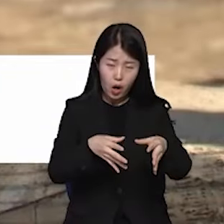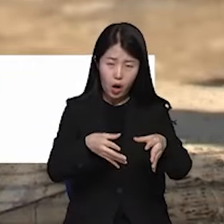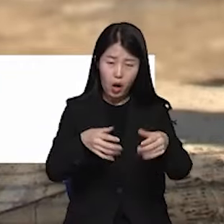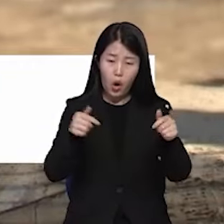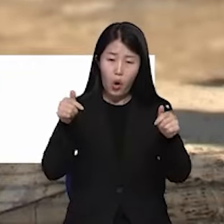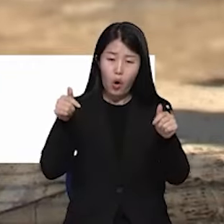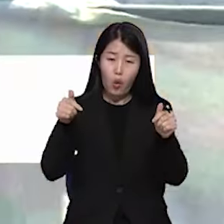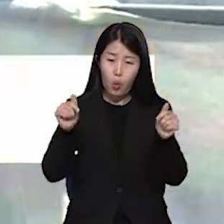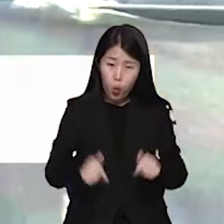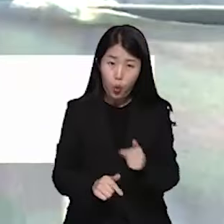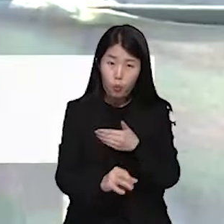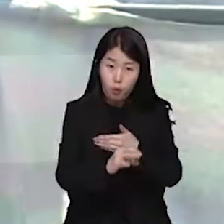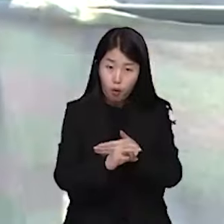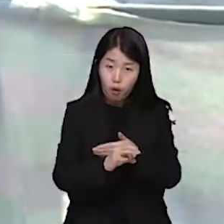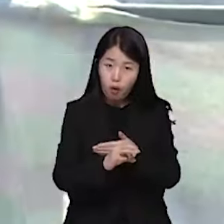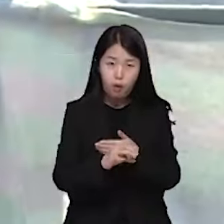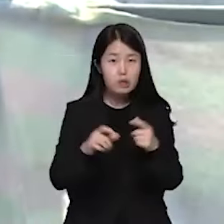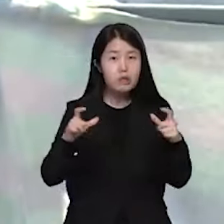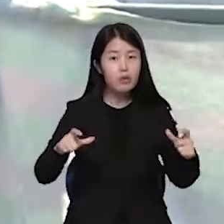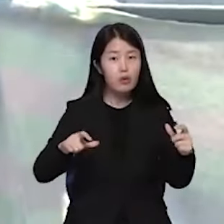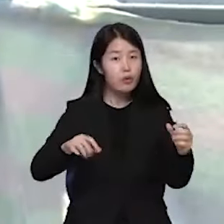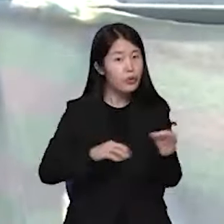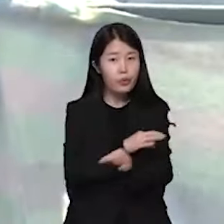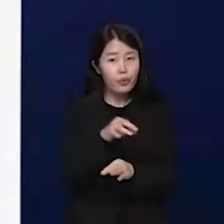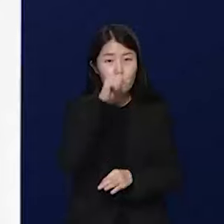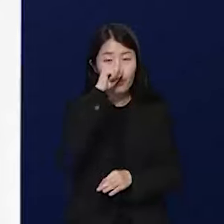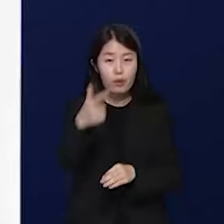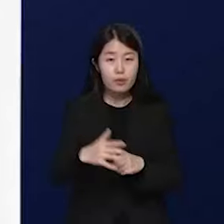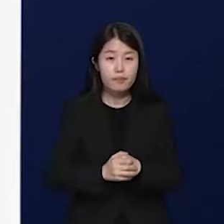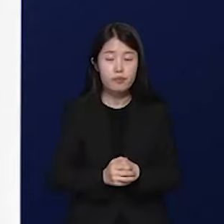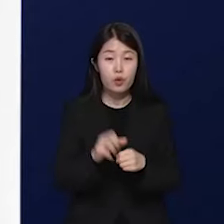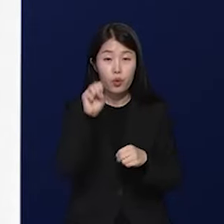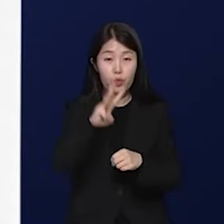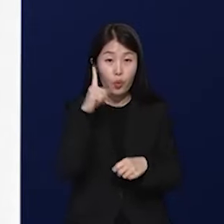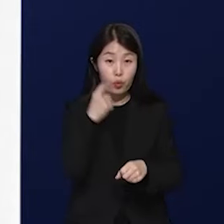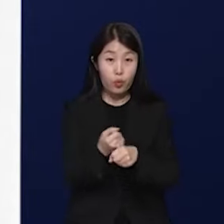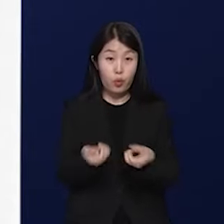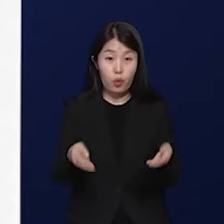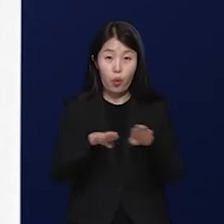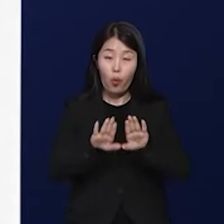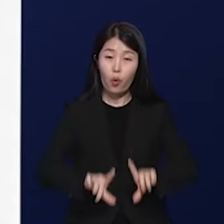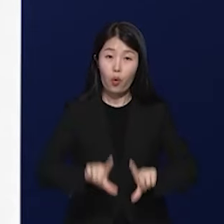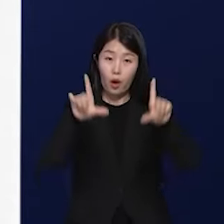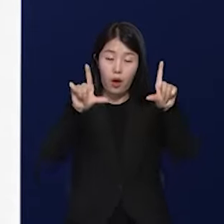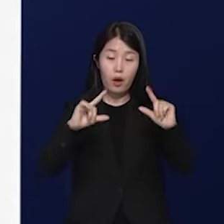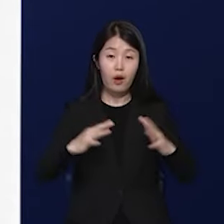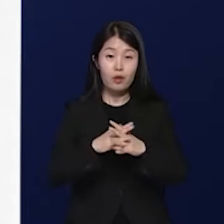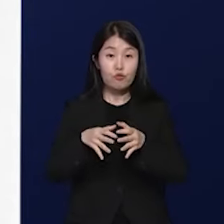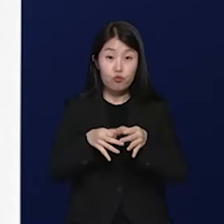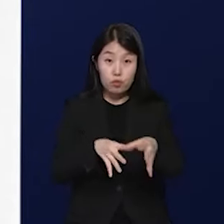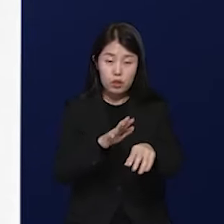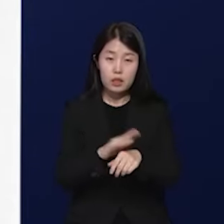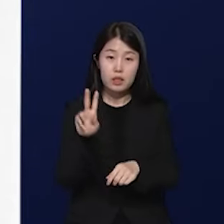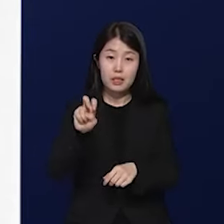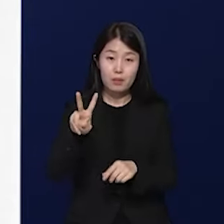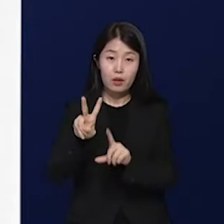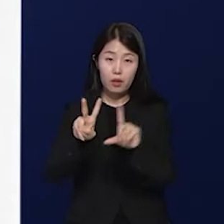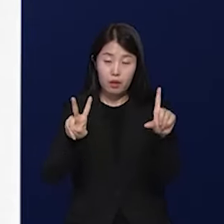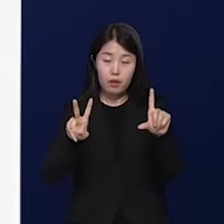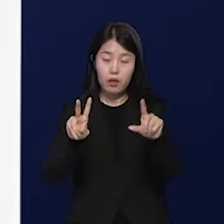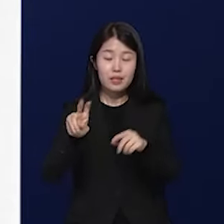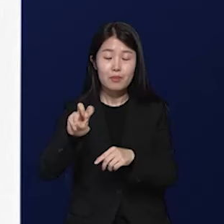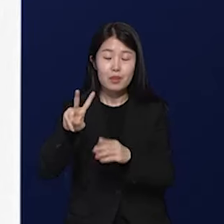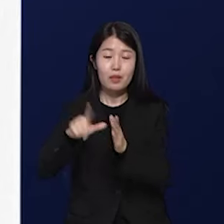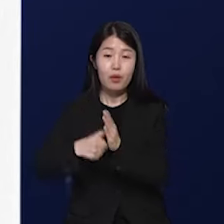클 것이라는 분석도 나오고 있습니다 광주 연구원은 올해 광주 건설 투자가 22년 대비 2.4%